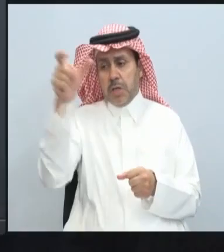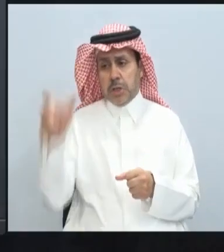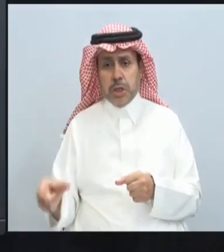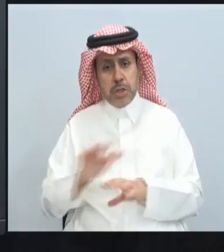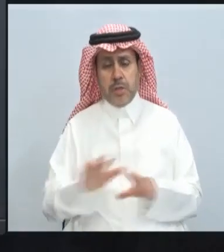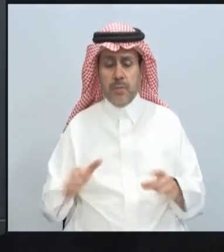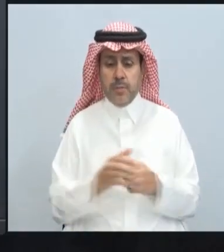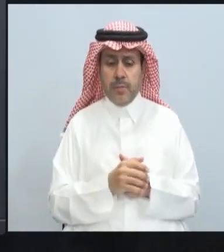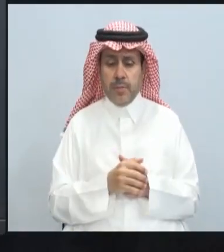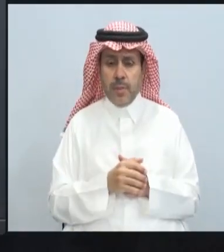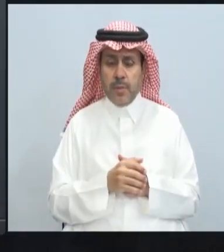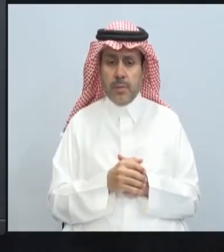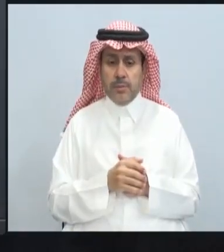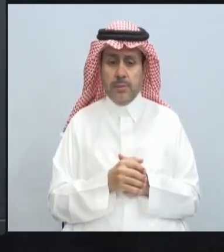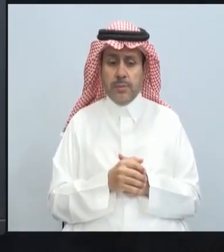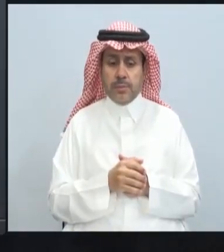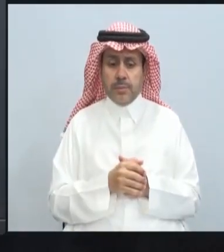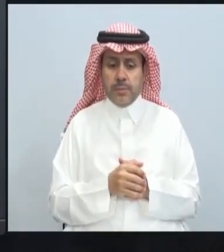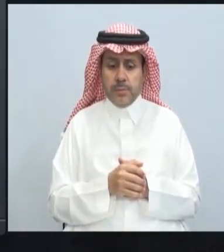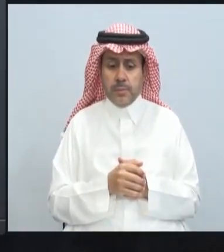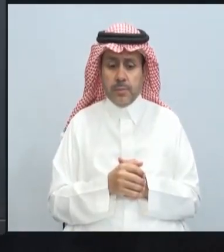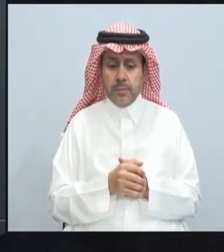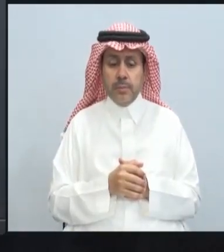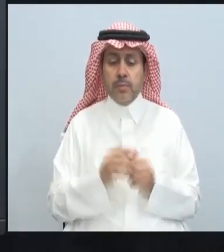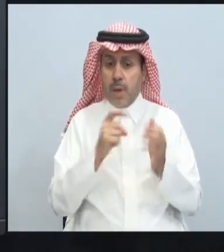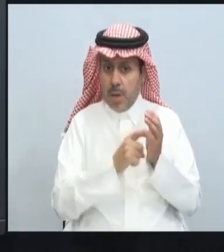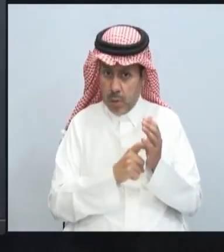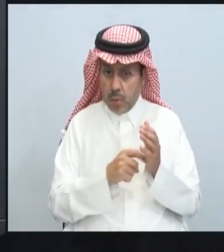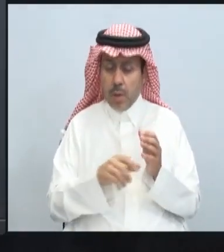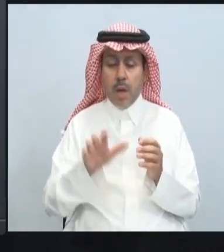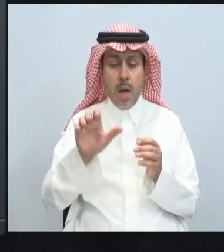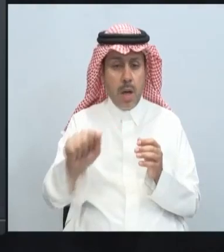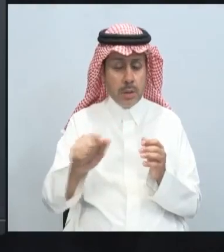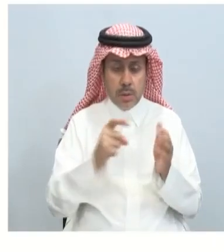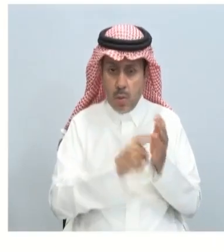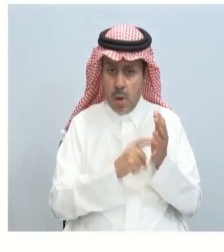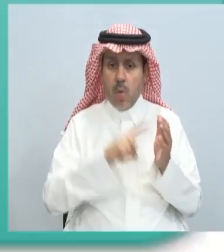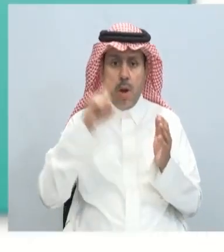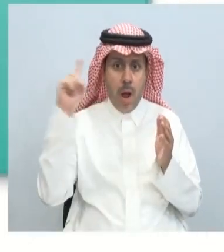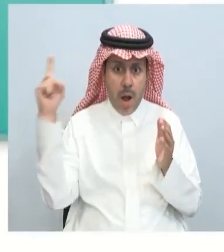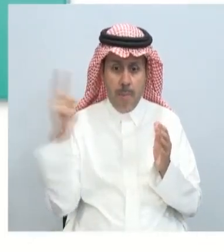فهنا هو هذا هو المجال في التفرقه بين القانون الخاص والقانون العام